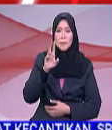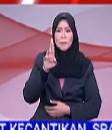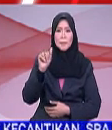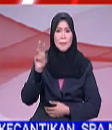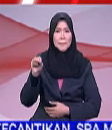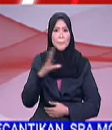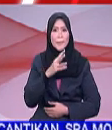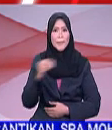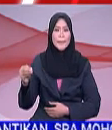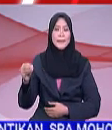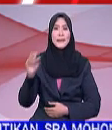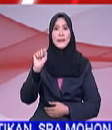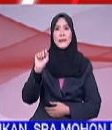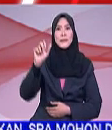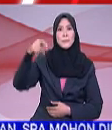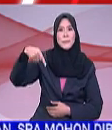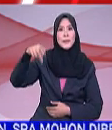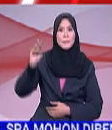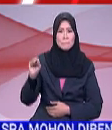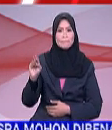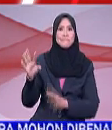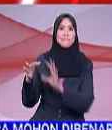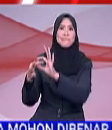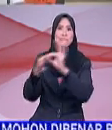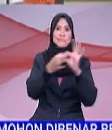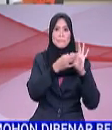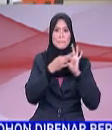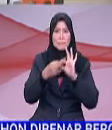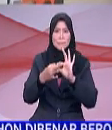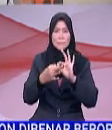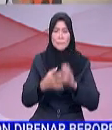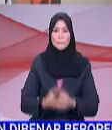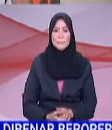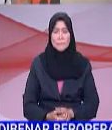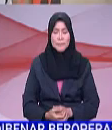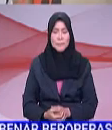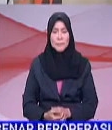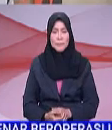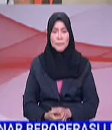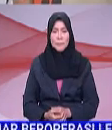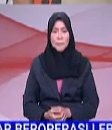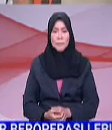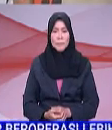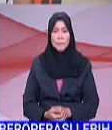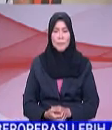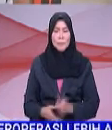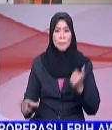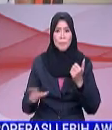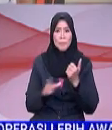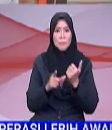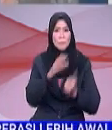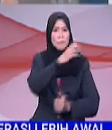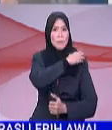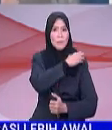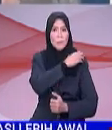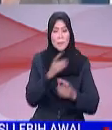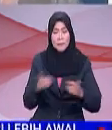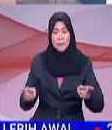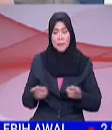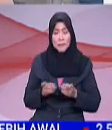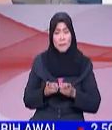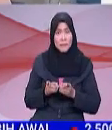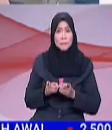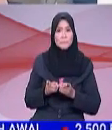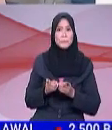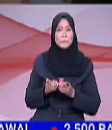Angkatan Pertahanan Awam Malaysia APM. Menurut penolong pegawai daerah Pinampang Naomi